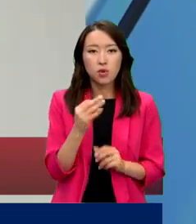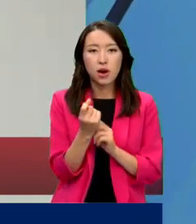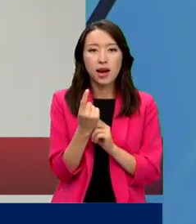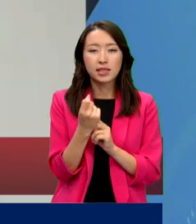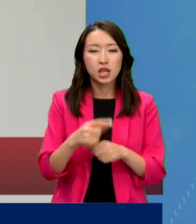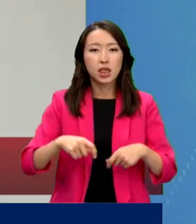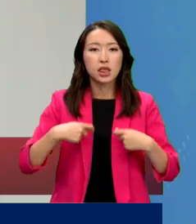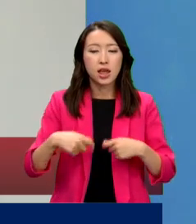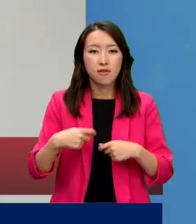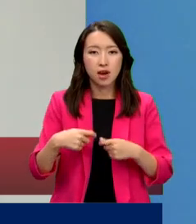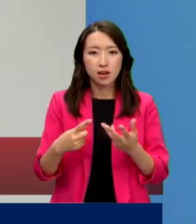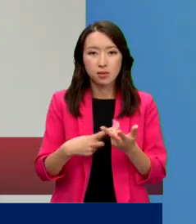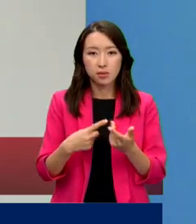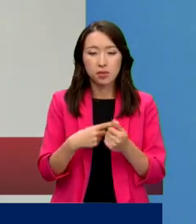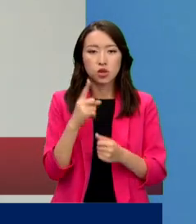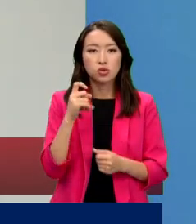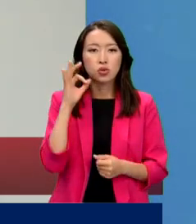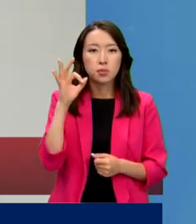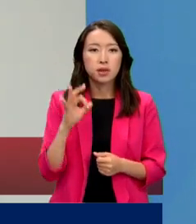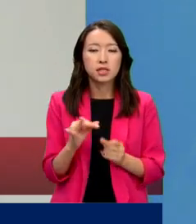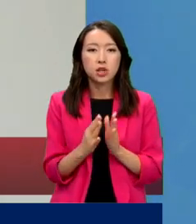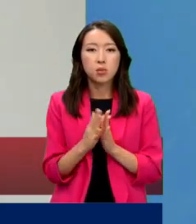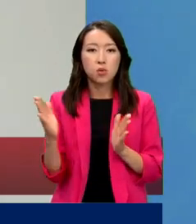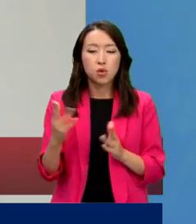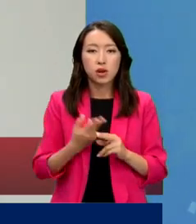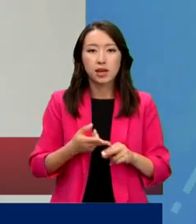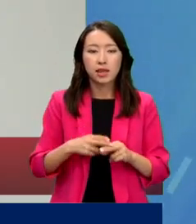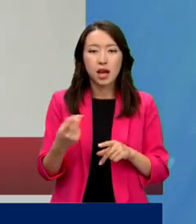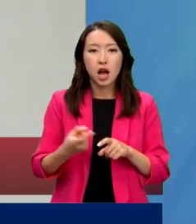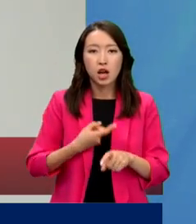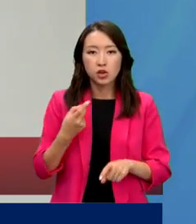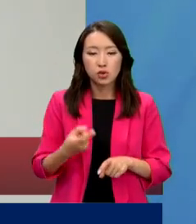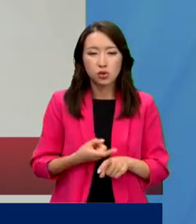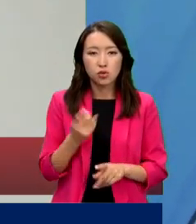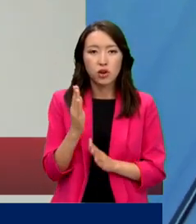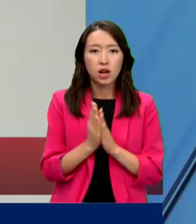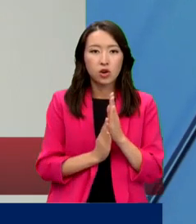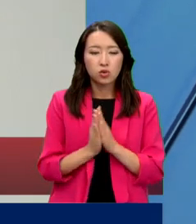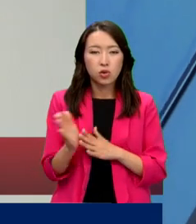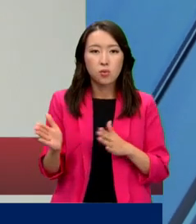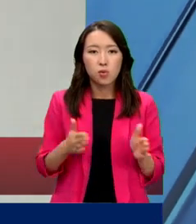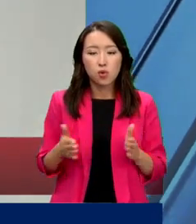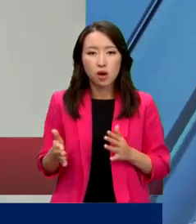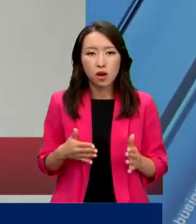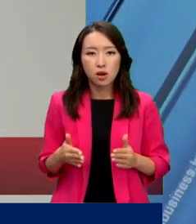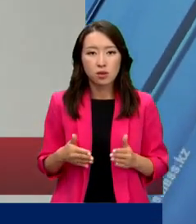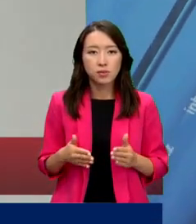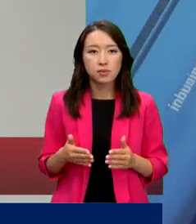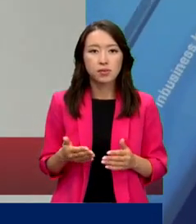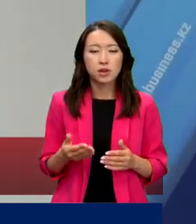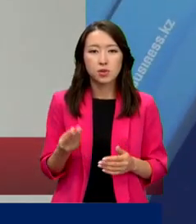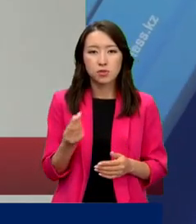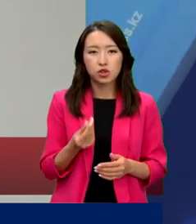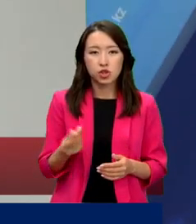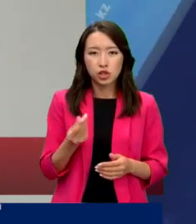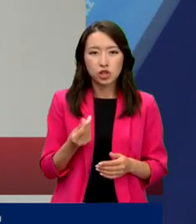11 товарным позициям 100% и более. Это картофель, огурцы, мука пшеничная,